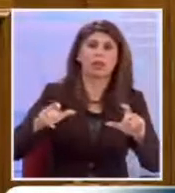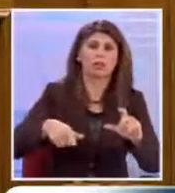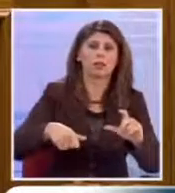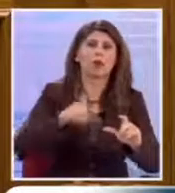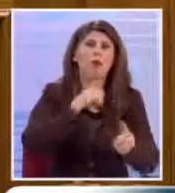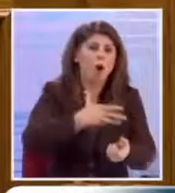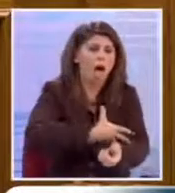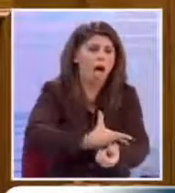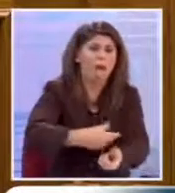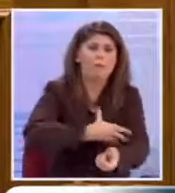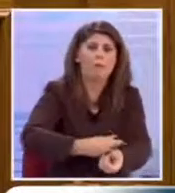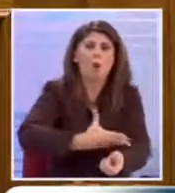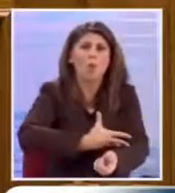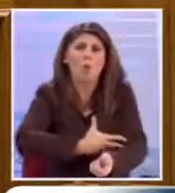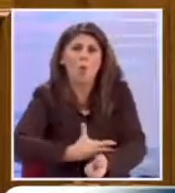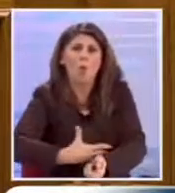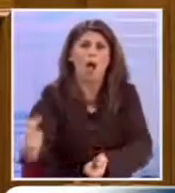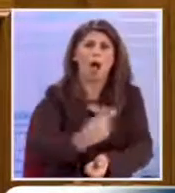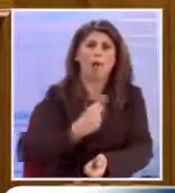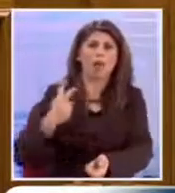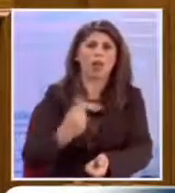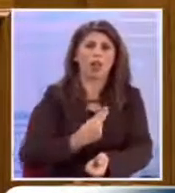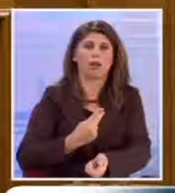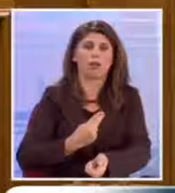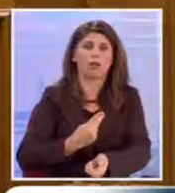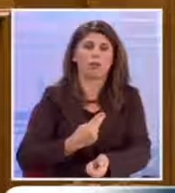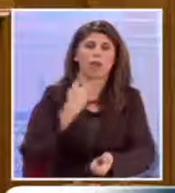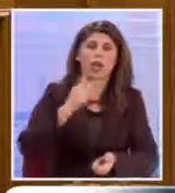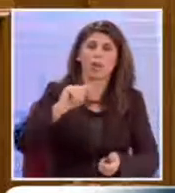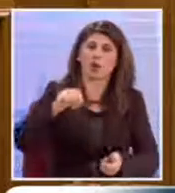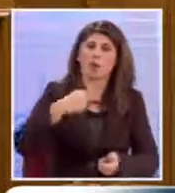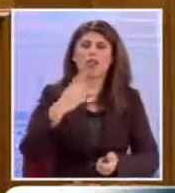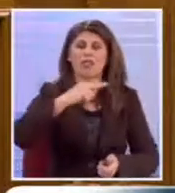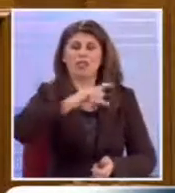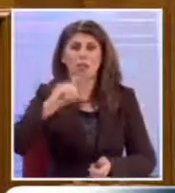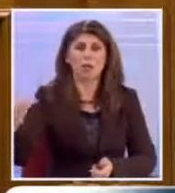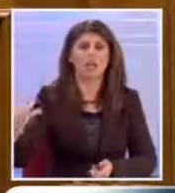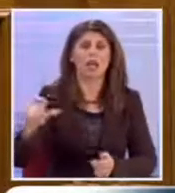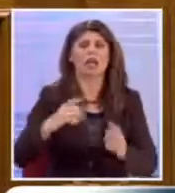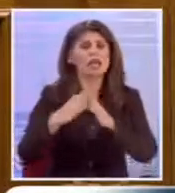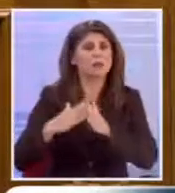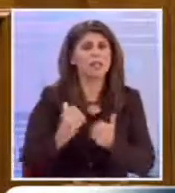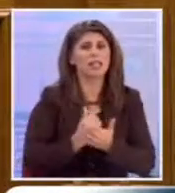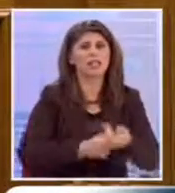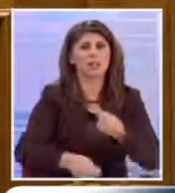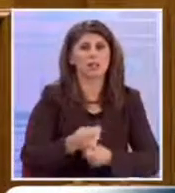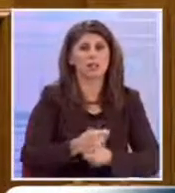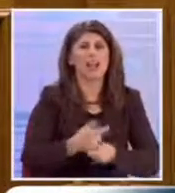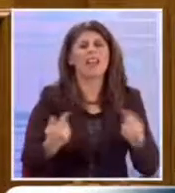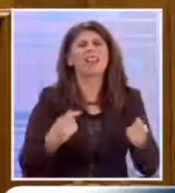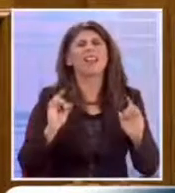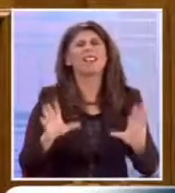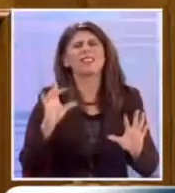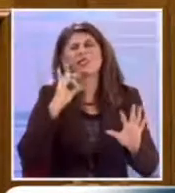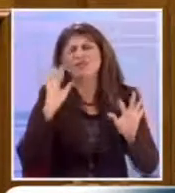αφέμαξης της κοινωνίας με την πρόβλεψη νέων φόρων 1,4 δις ευρώ για τα νοικοκυριά και τις επιχειρήσεις? Δεν κάνετε αυτονόητο